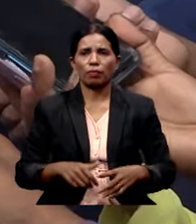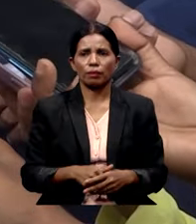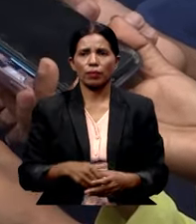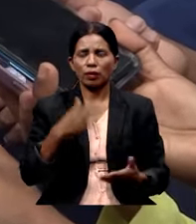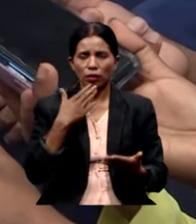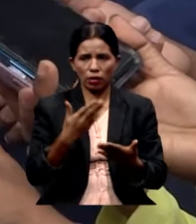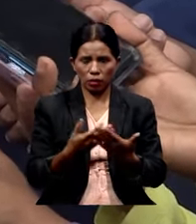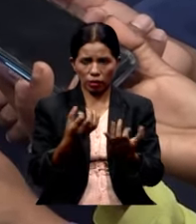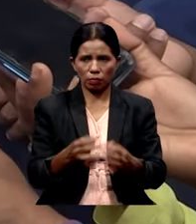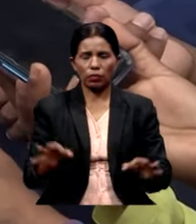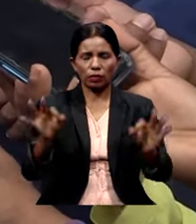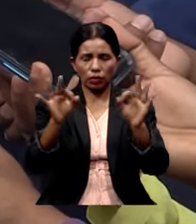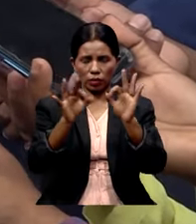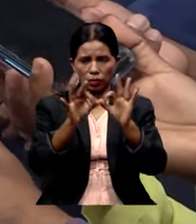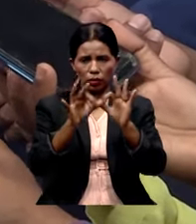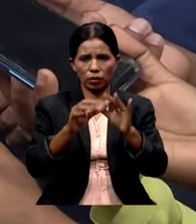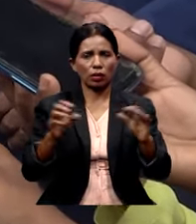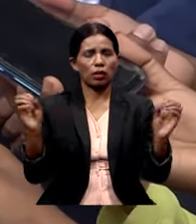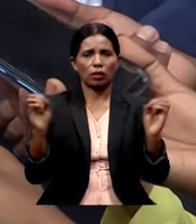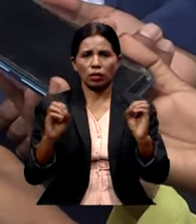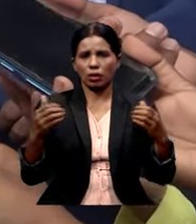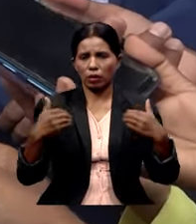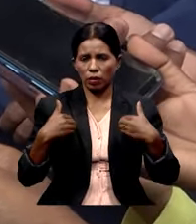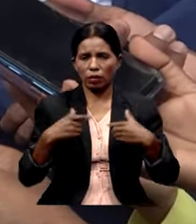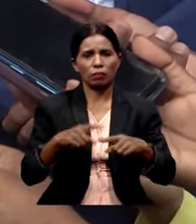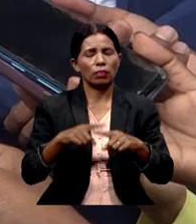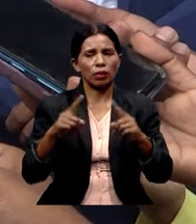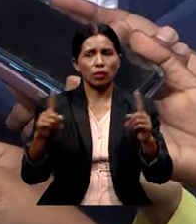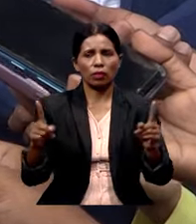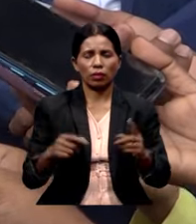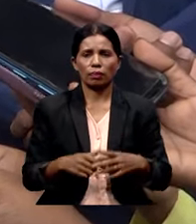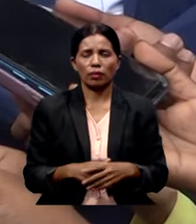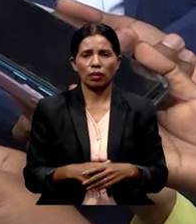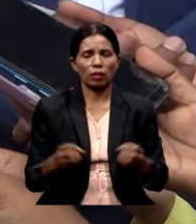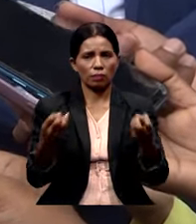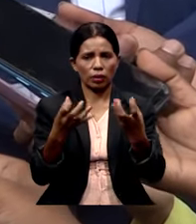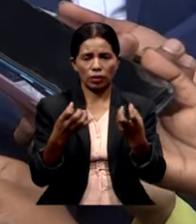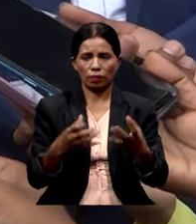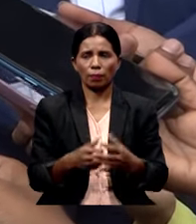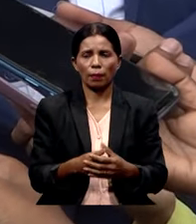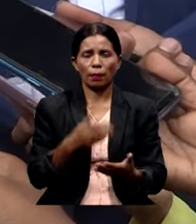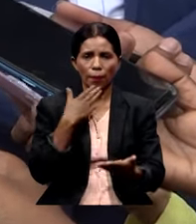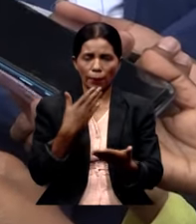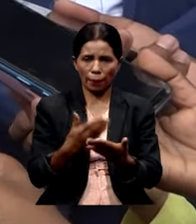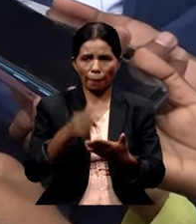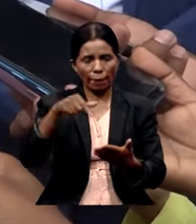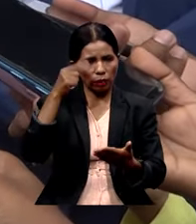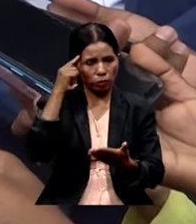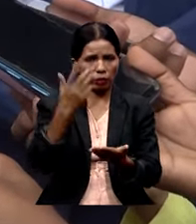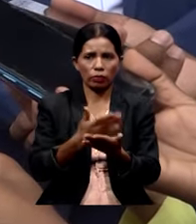Nediak importante para incentiva, ma ve la suficiente. Diakona che governo